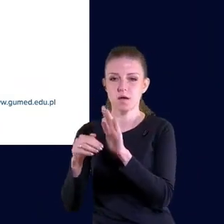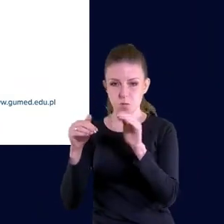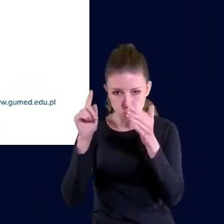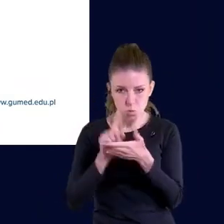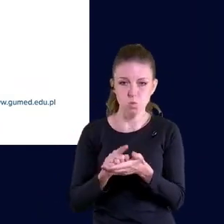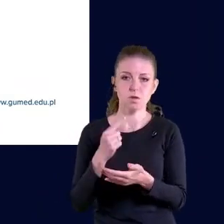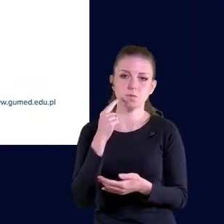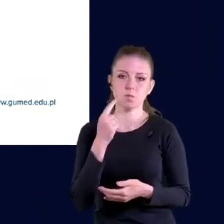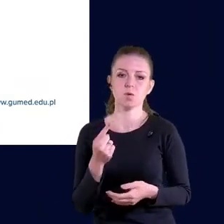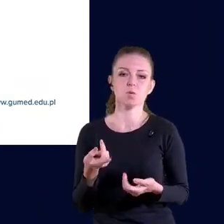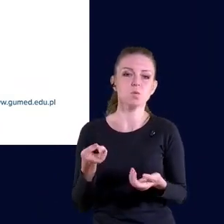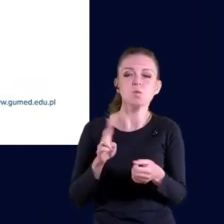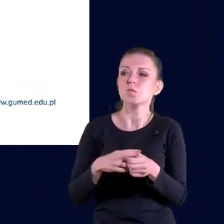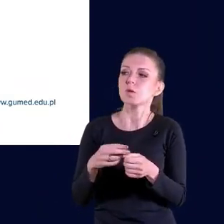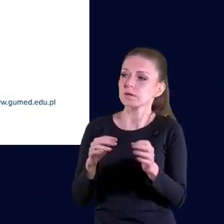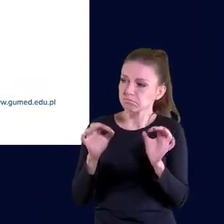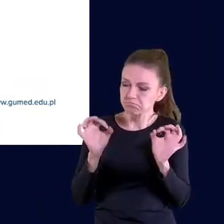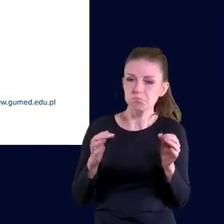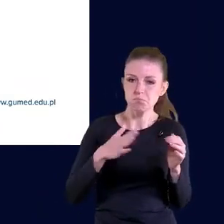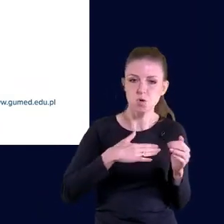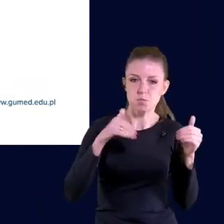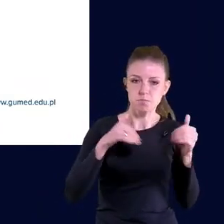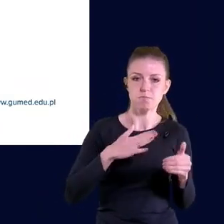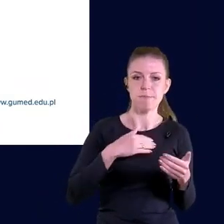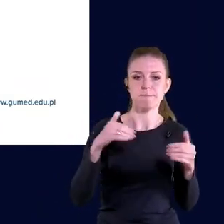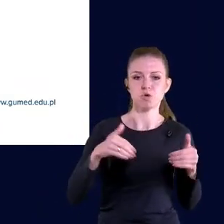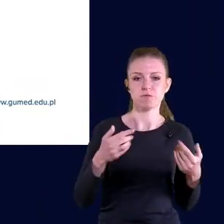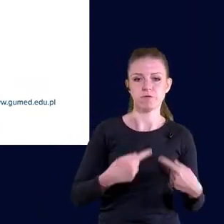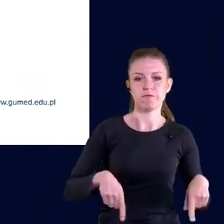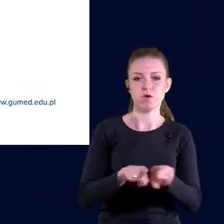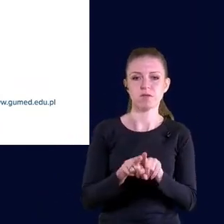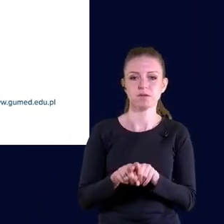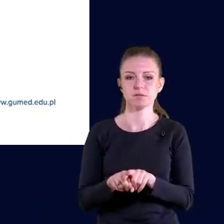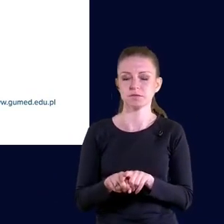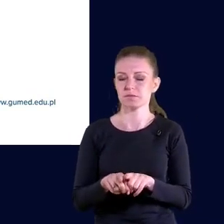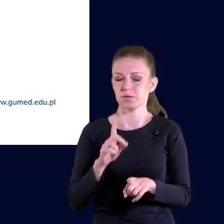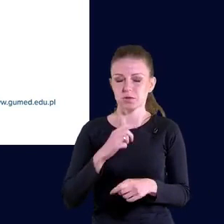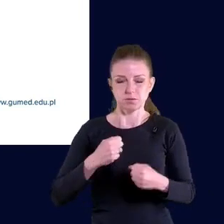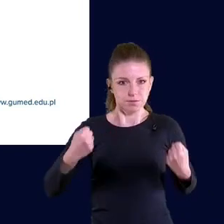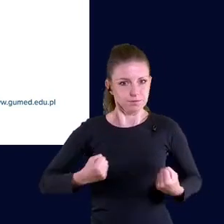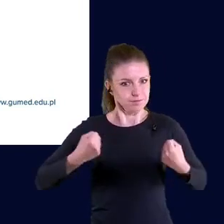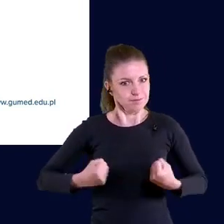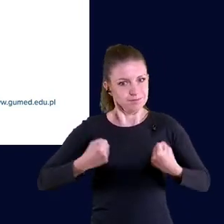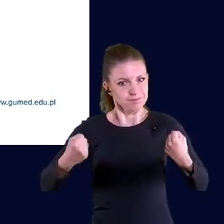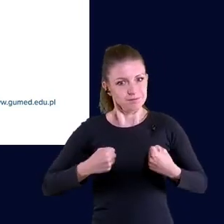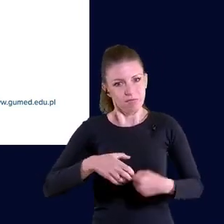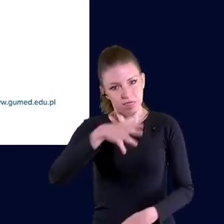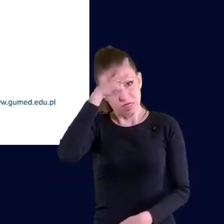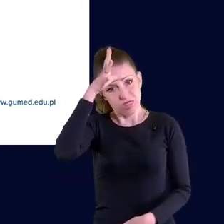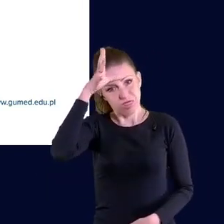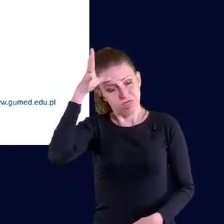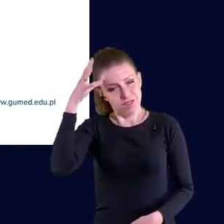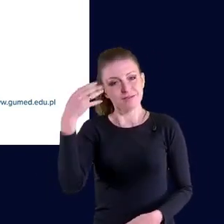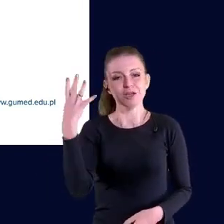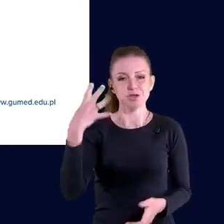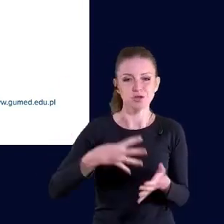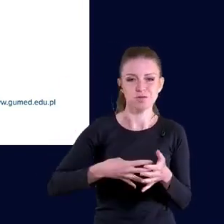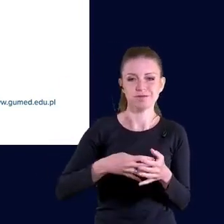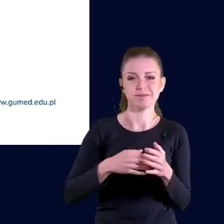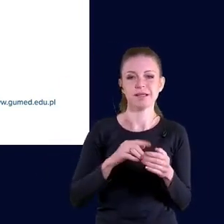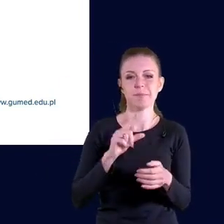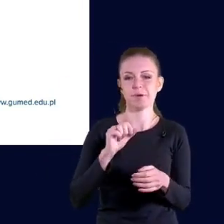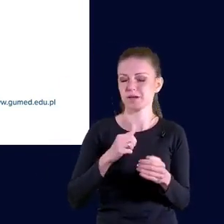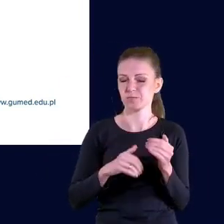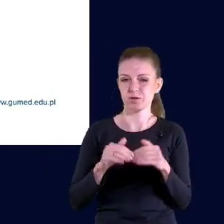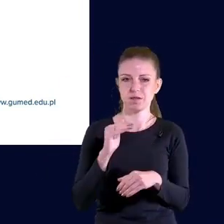zrobić to powiedzmy Osiągnęliśmy to więc tak no heroicznym wysiłkiem udało nam się ponad 4000 dostosować pod